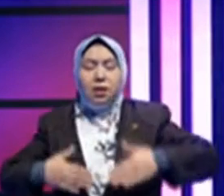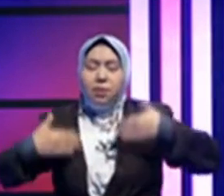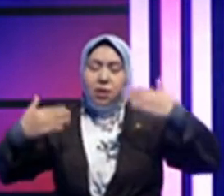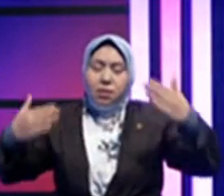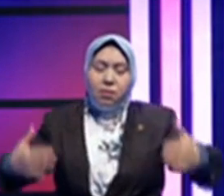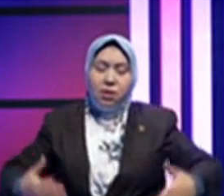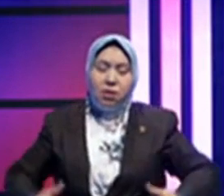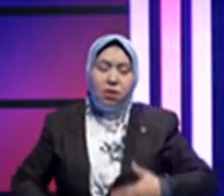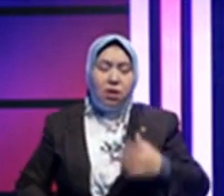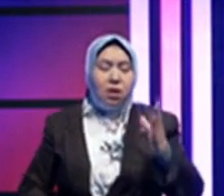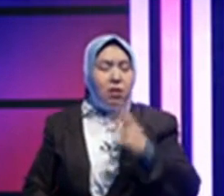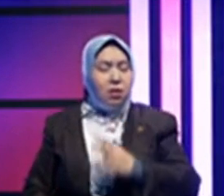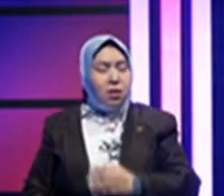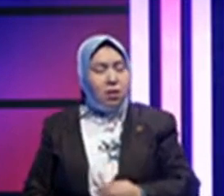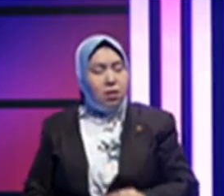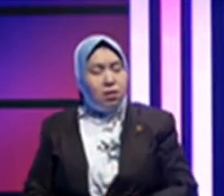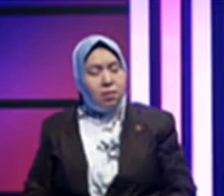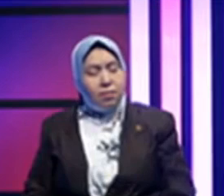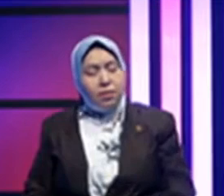مبشرات